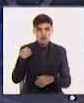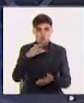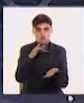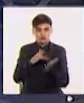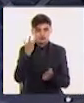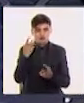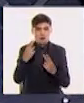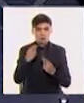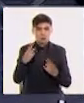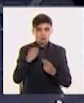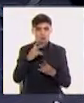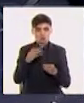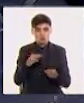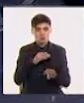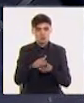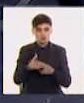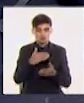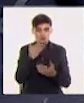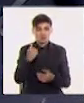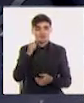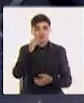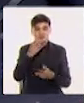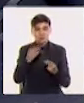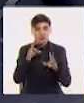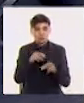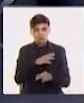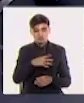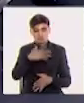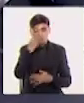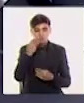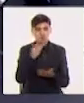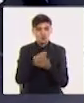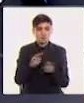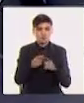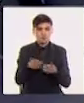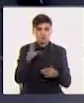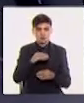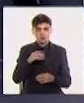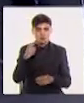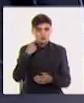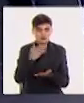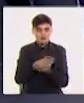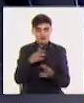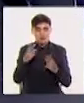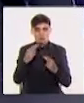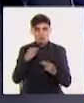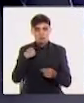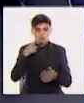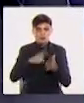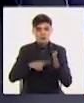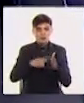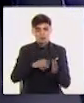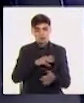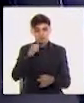уәде береді, бірақ ертеңінде айтқан сөздерін ұмытып кетеді деп көңілдер қалған. Ал құр уәдеге сенген ауыл